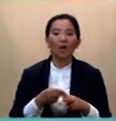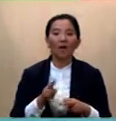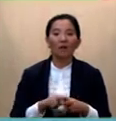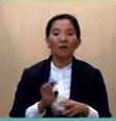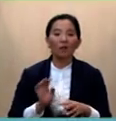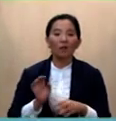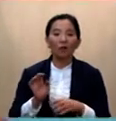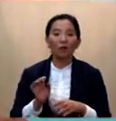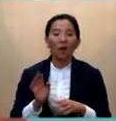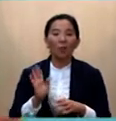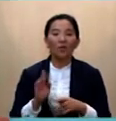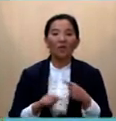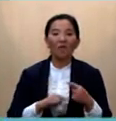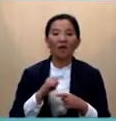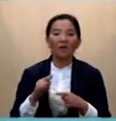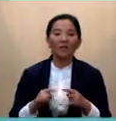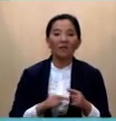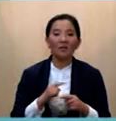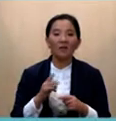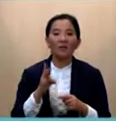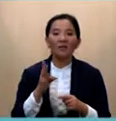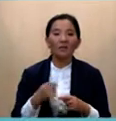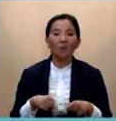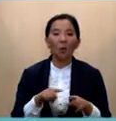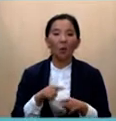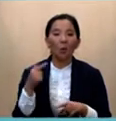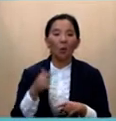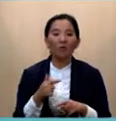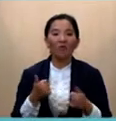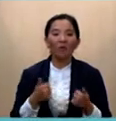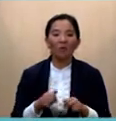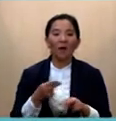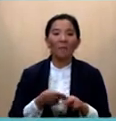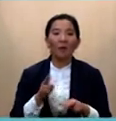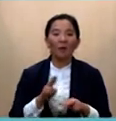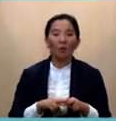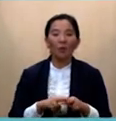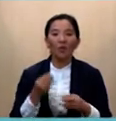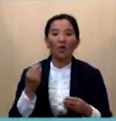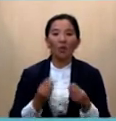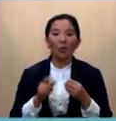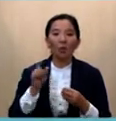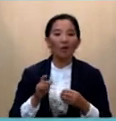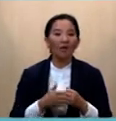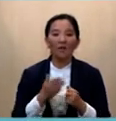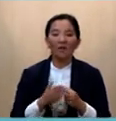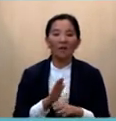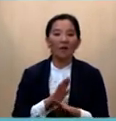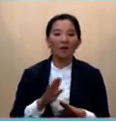толчок, он, будем говорить, не такой грубой форме, поэтому игрок не